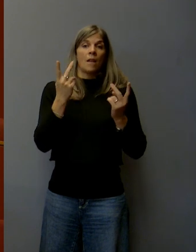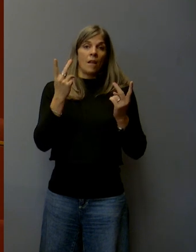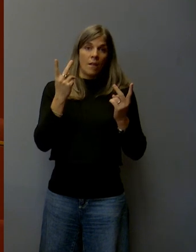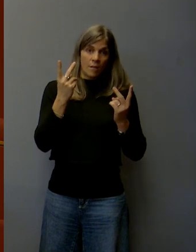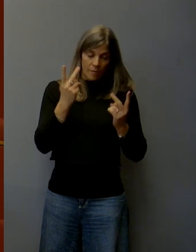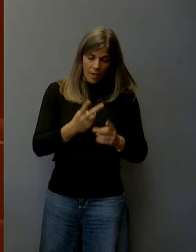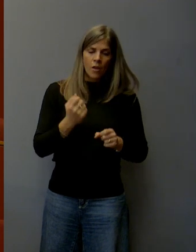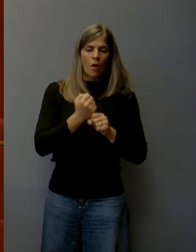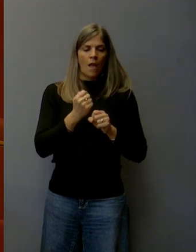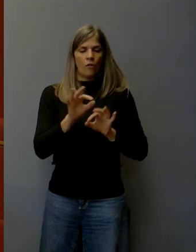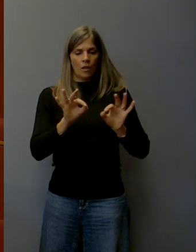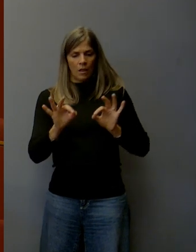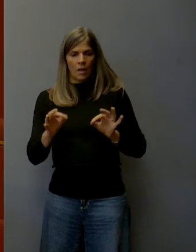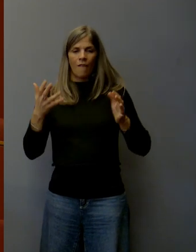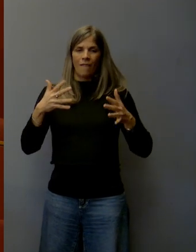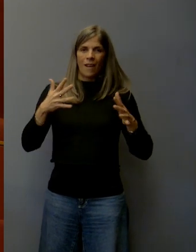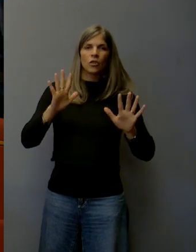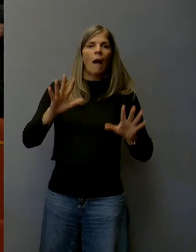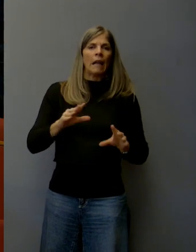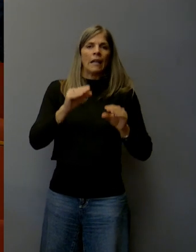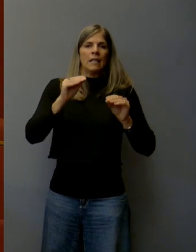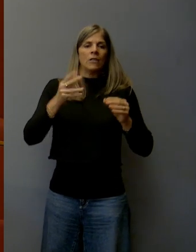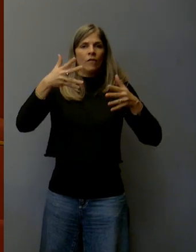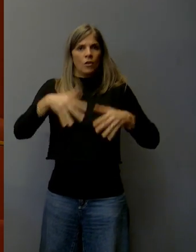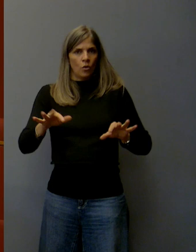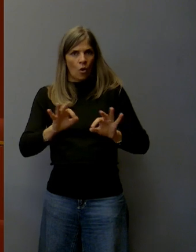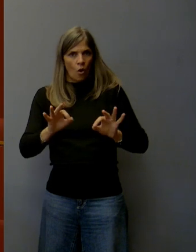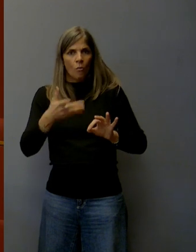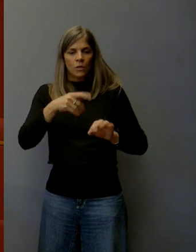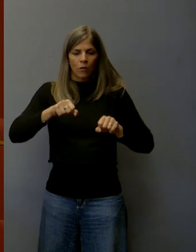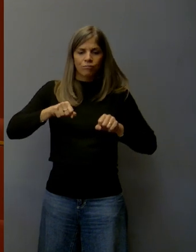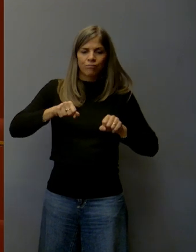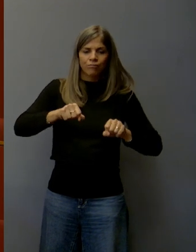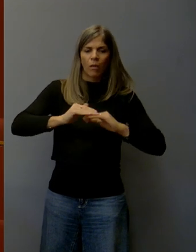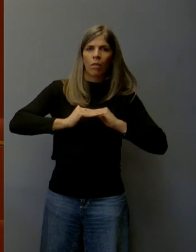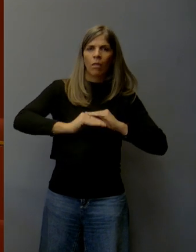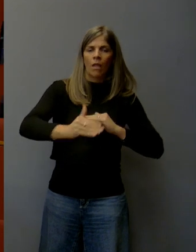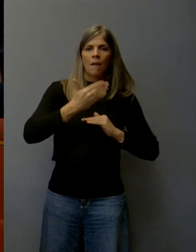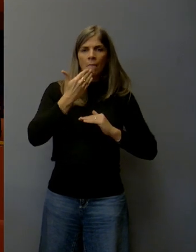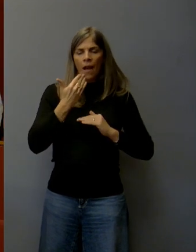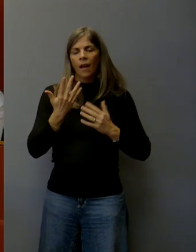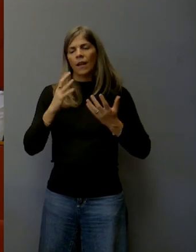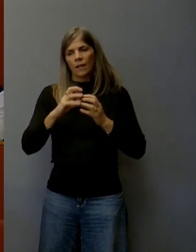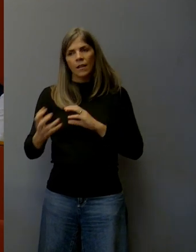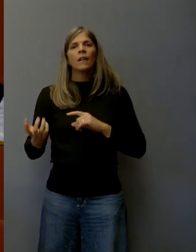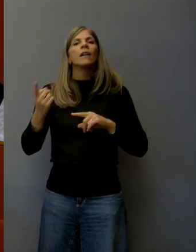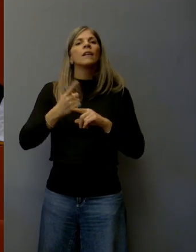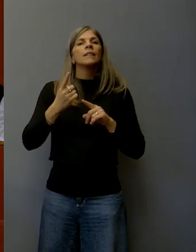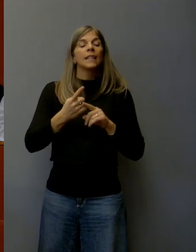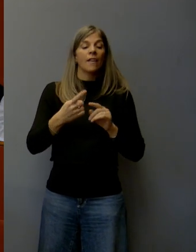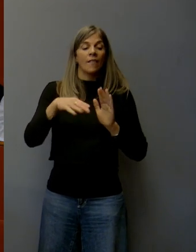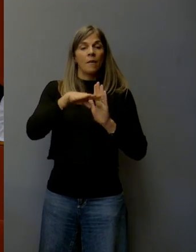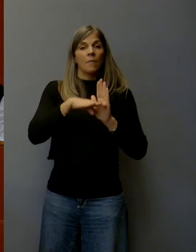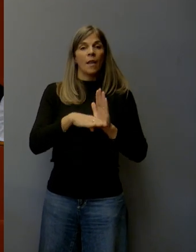dei lavori ma che non sono stati completati perché manca l'asfaltatura e la regimazione delle acque che vengano apportate le opportune modifiche